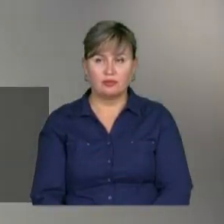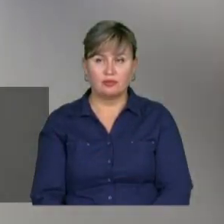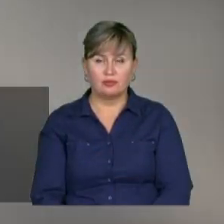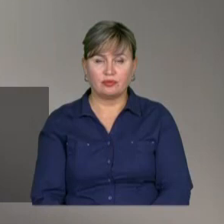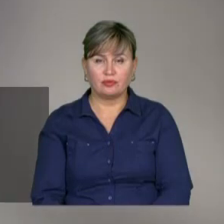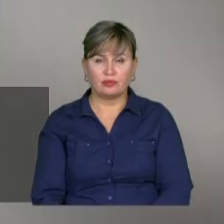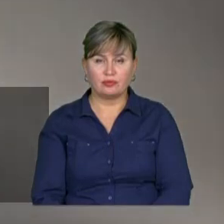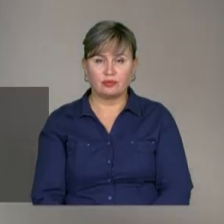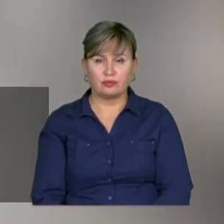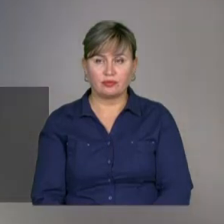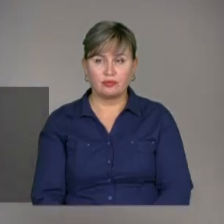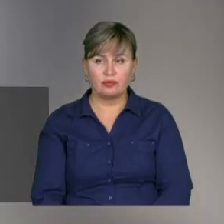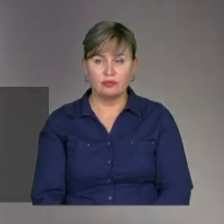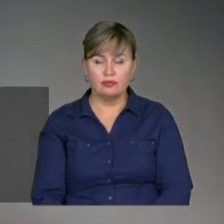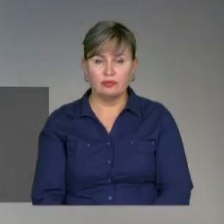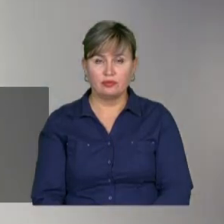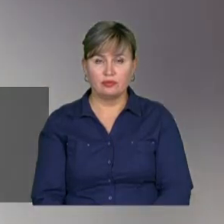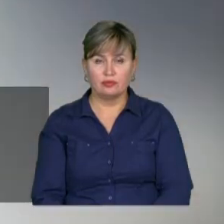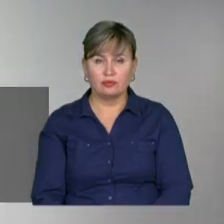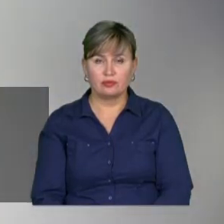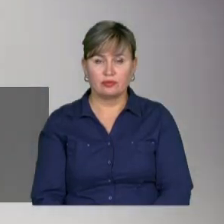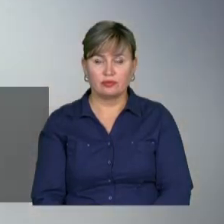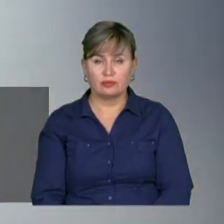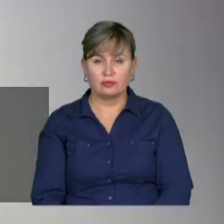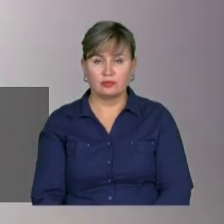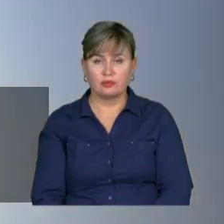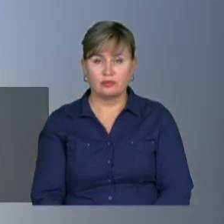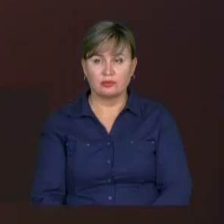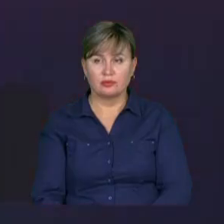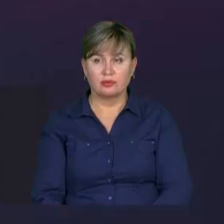Водитель, сразу! Эвакуация